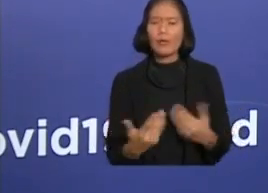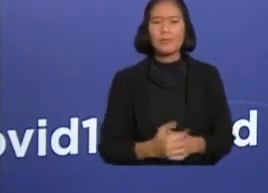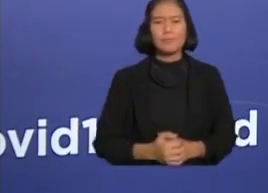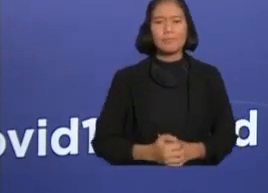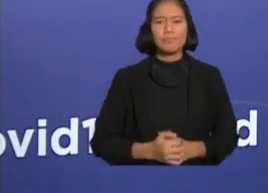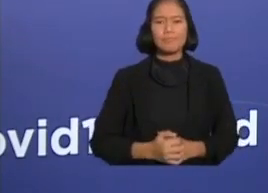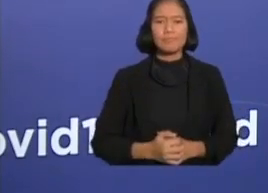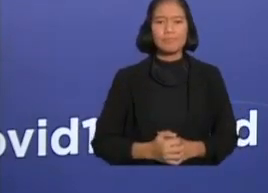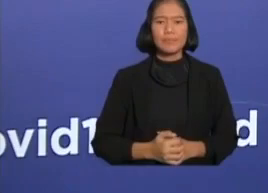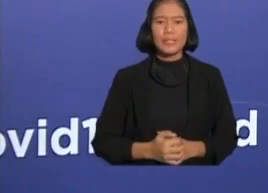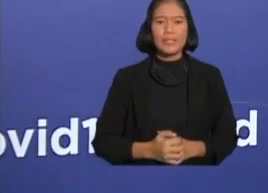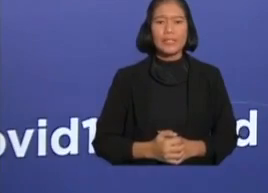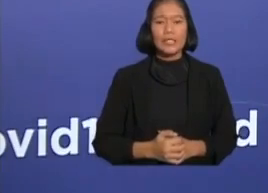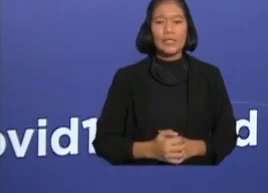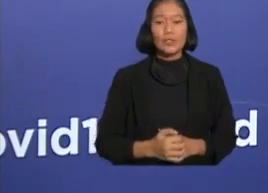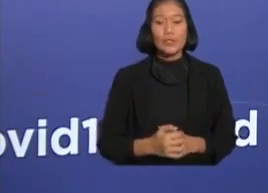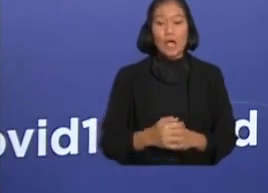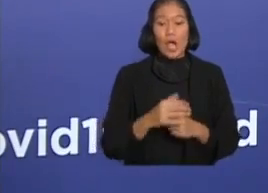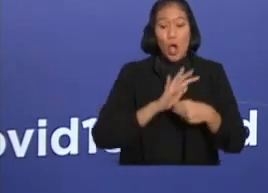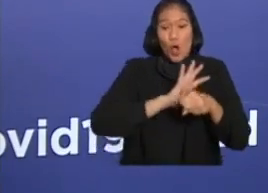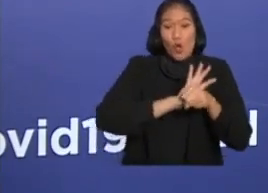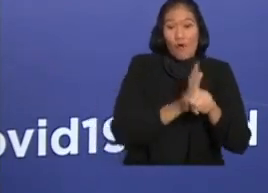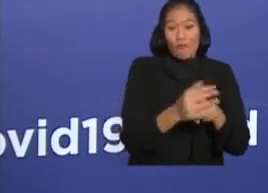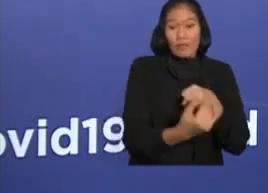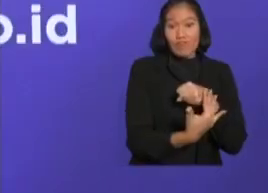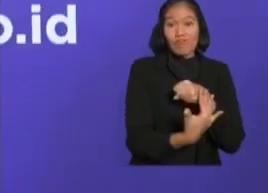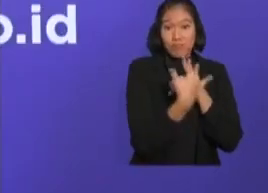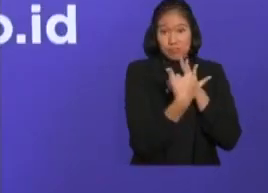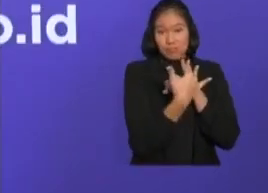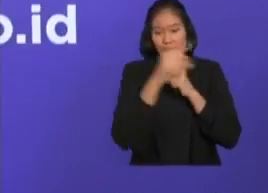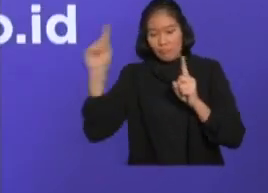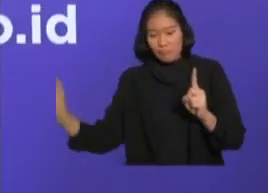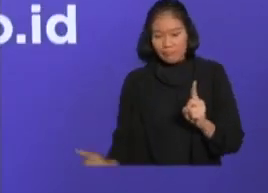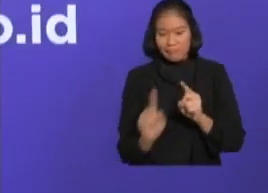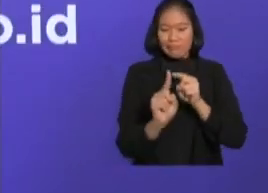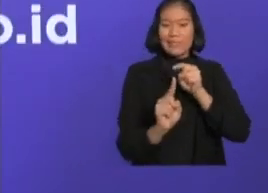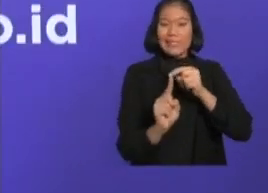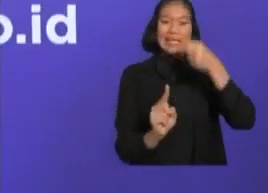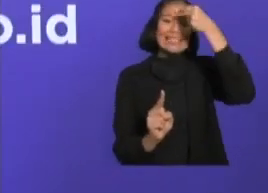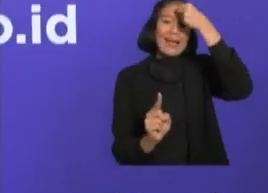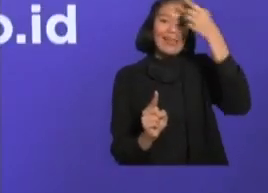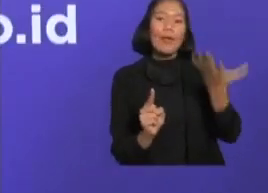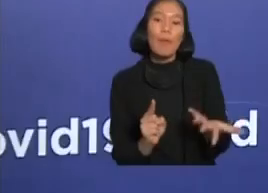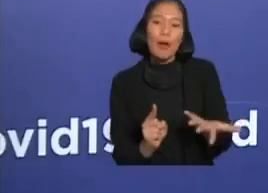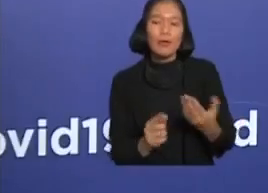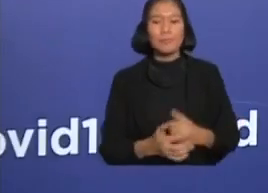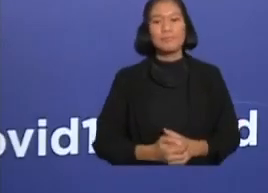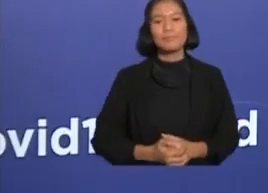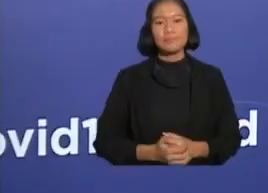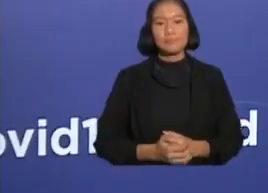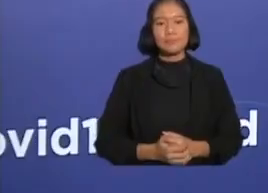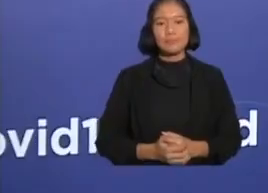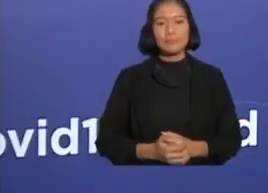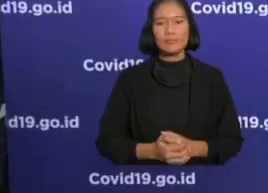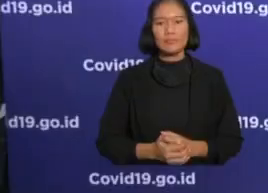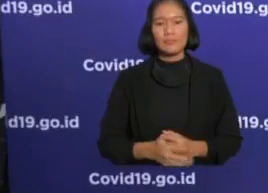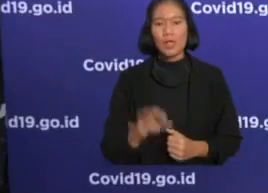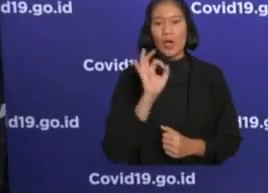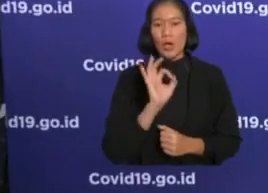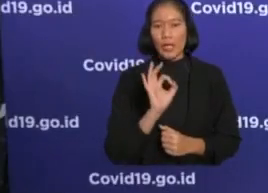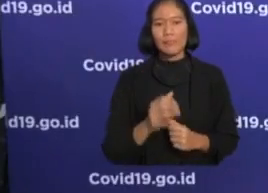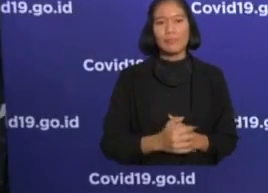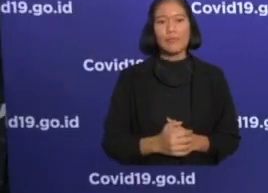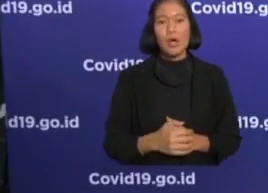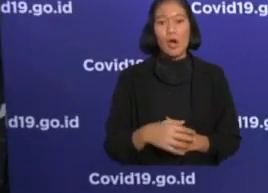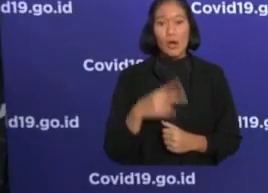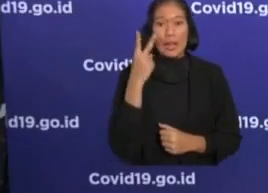kemudian penyakit penyerta nya apa saja mungkin bisa dijelaskan kepada masyarakat oke Ya baik jadi kalau